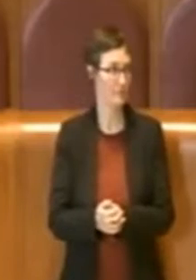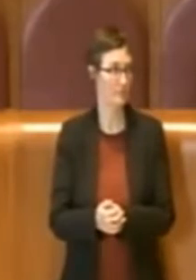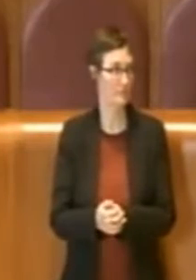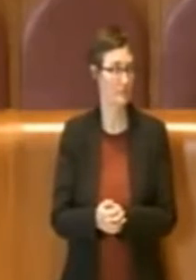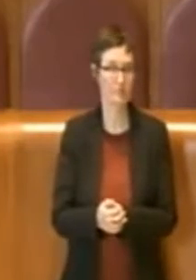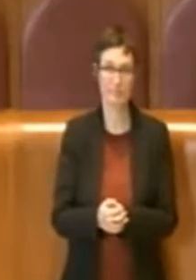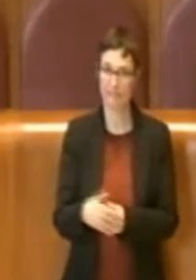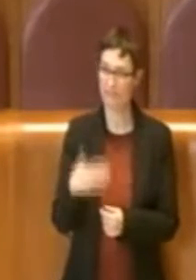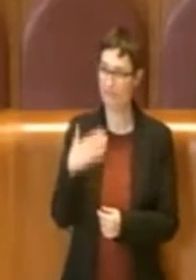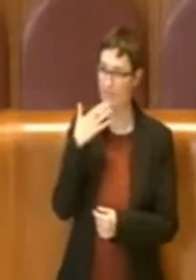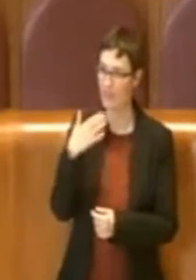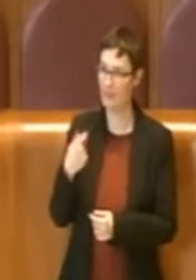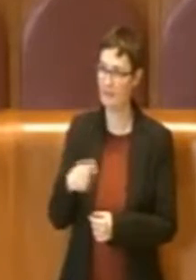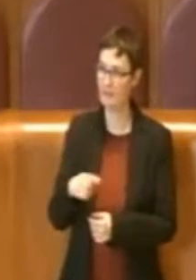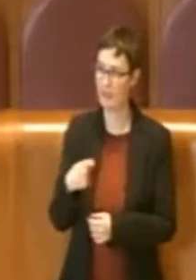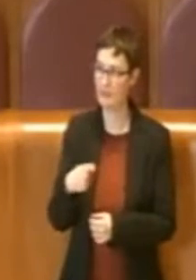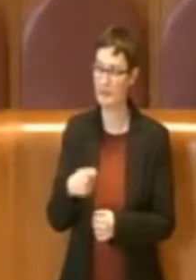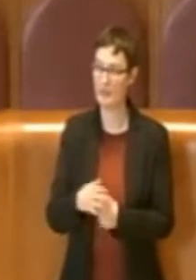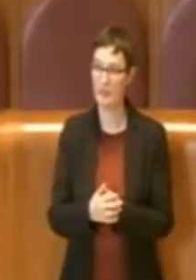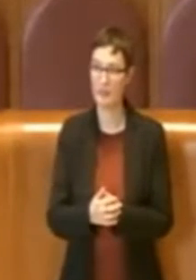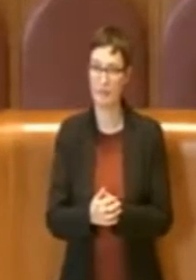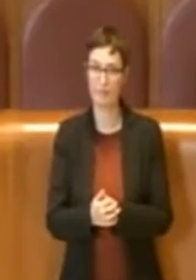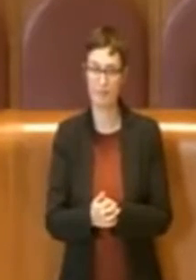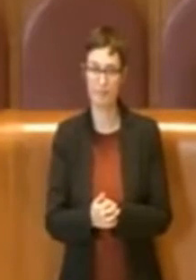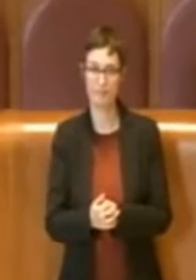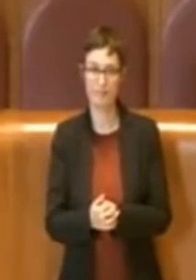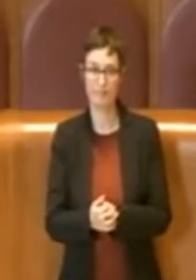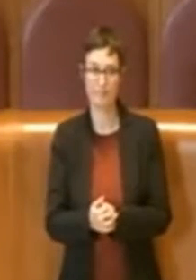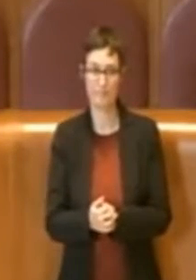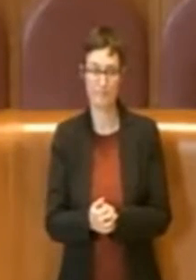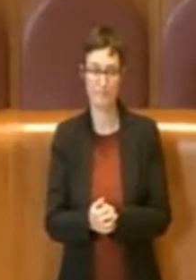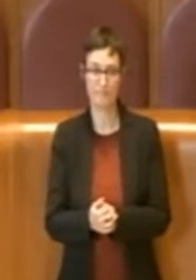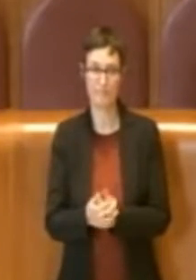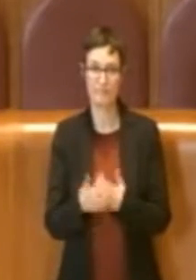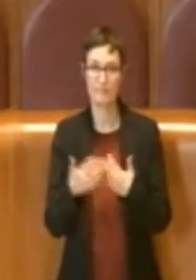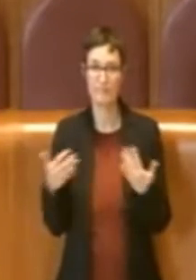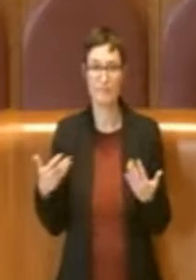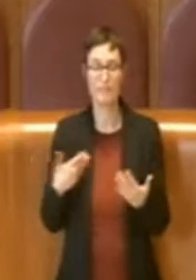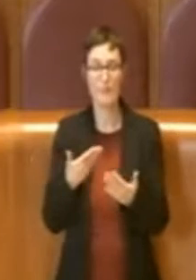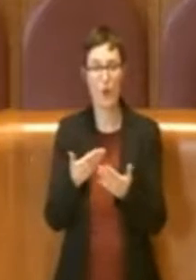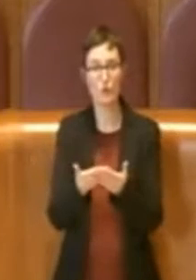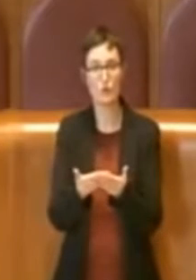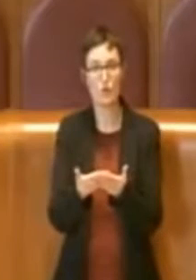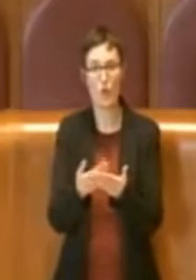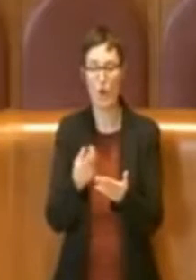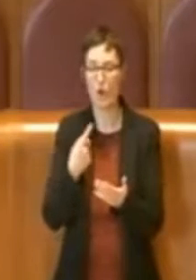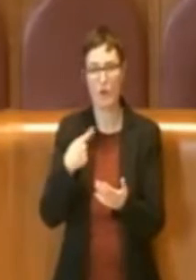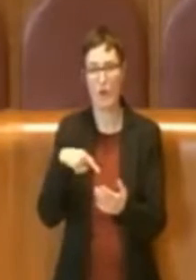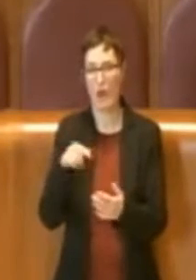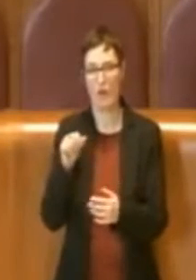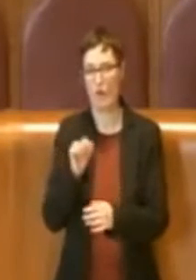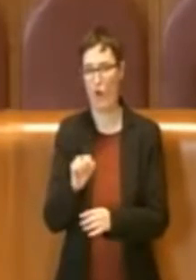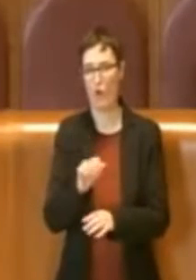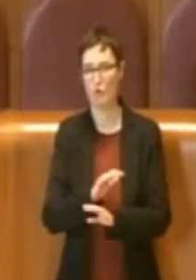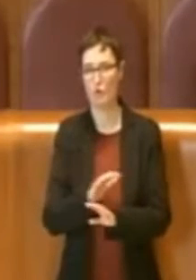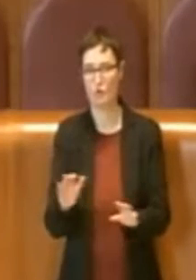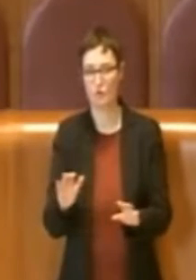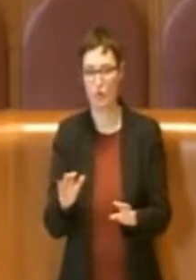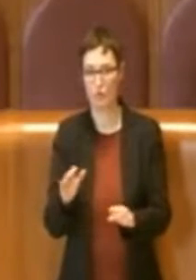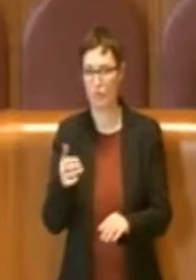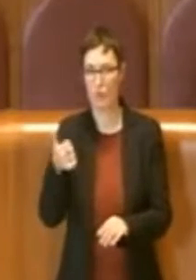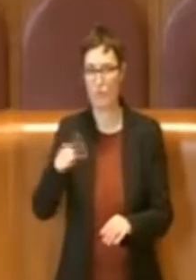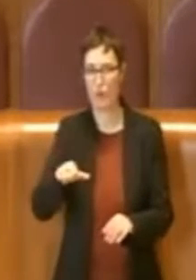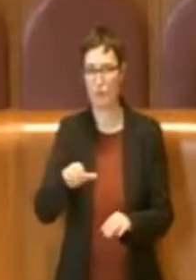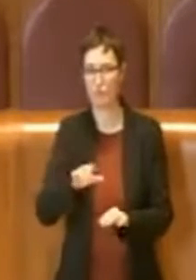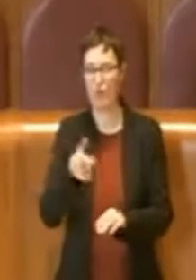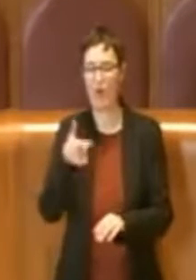grazie presidente e questa mozione noi la bocceremo e la bocceremo perché è un emozione